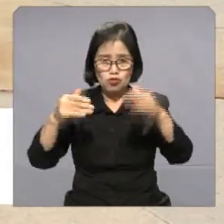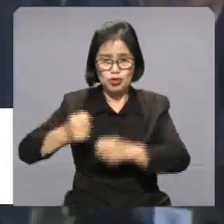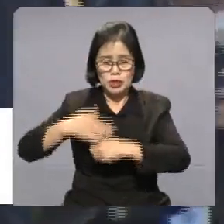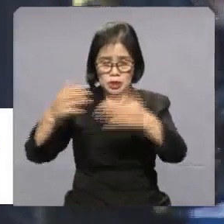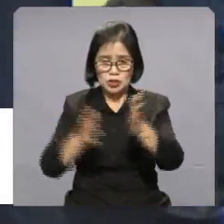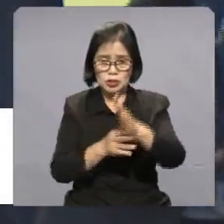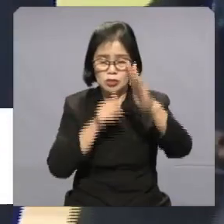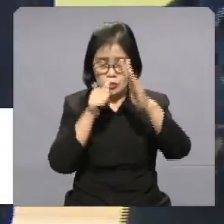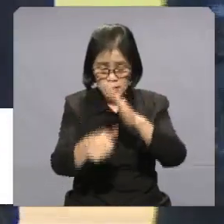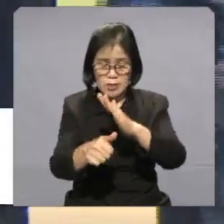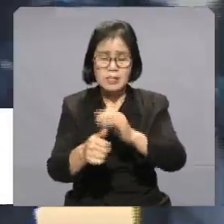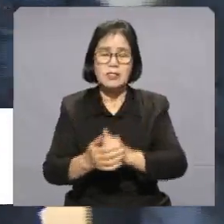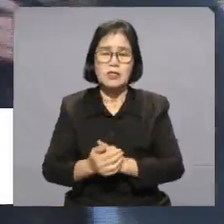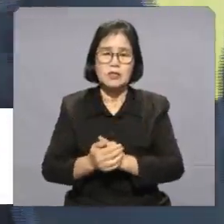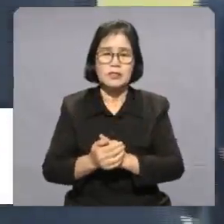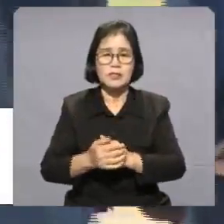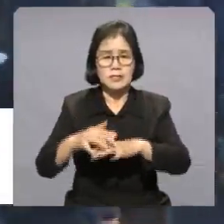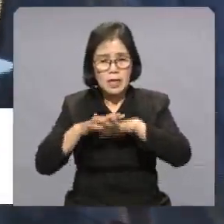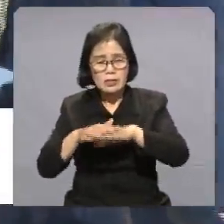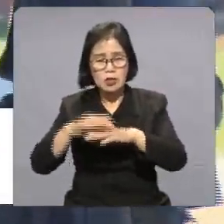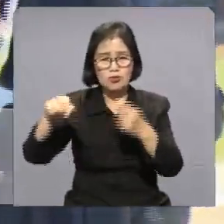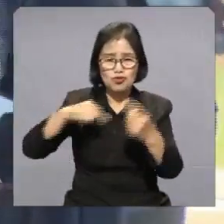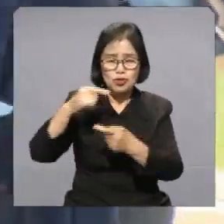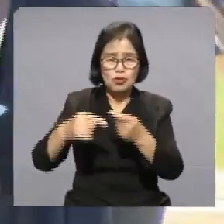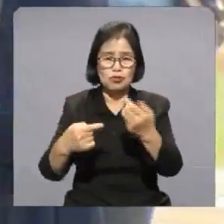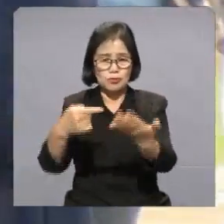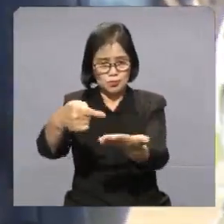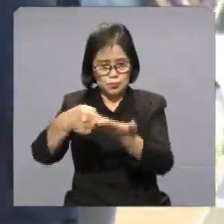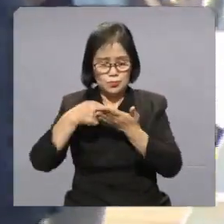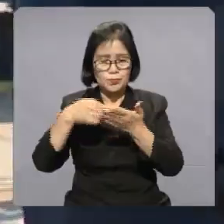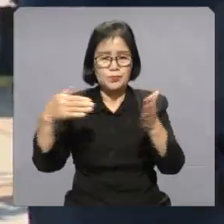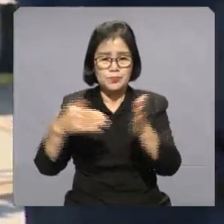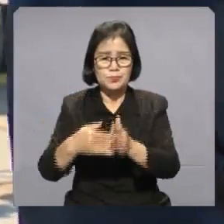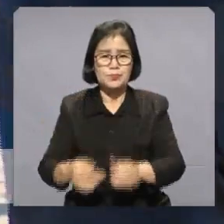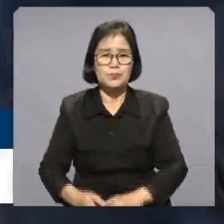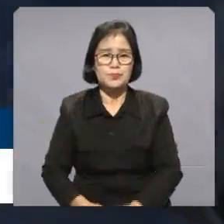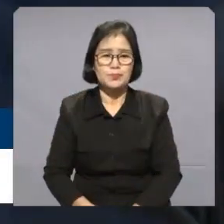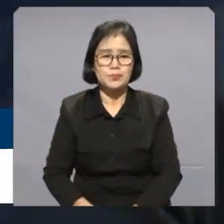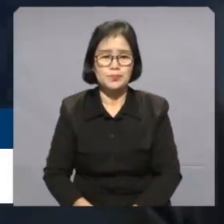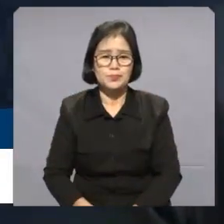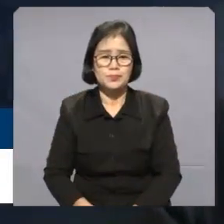이종섭 국방장관은 작전 운영을 브리핑받았습니다.